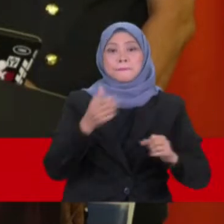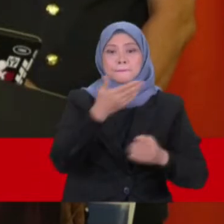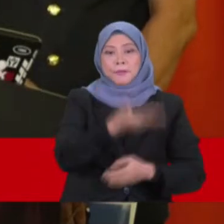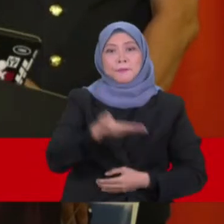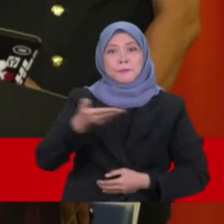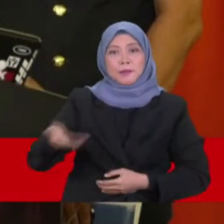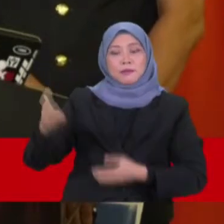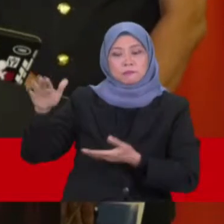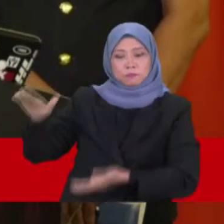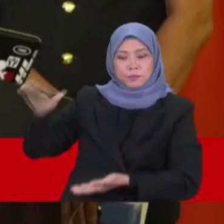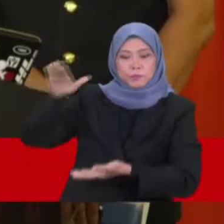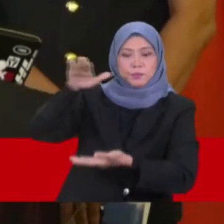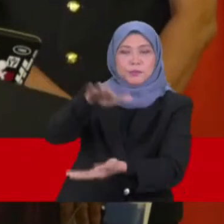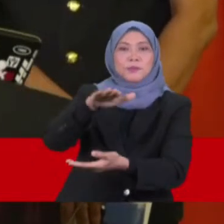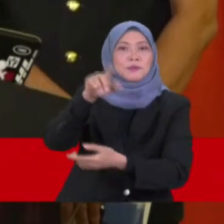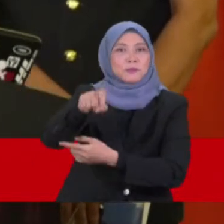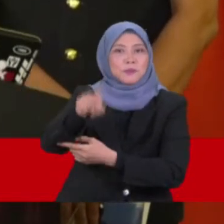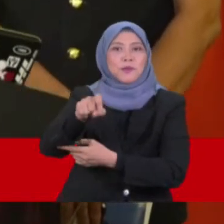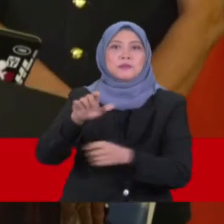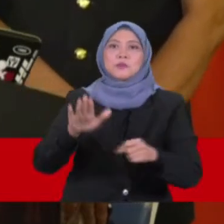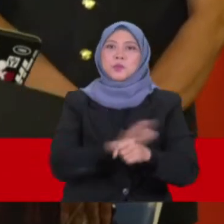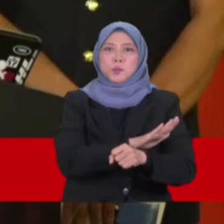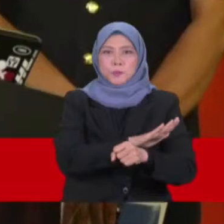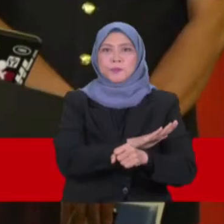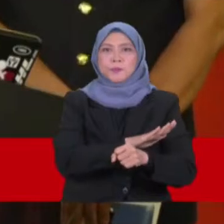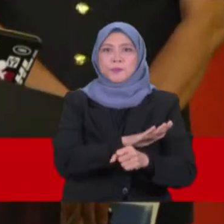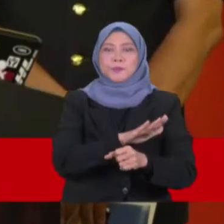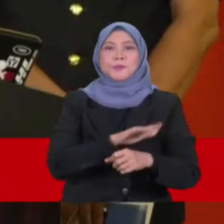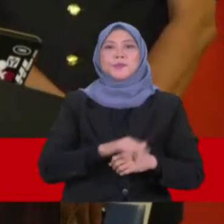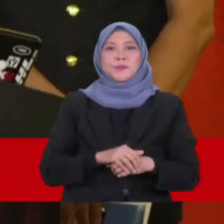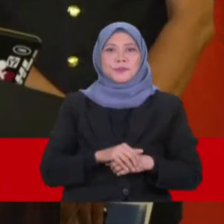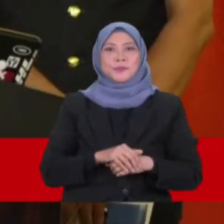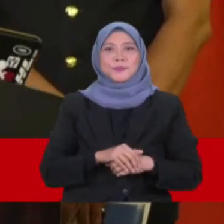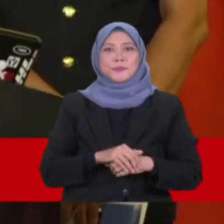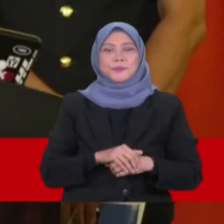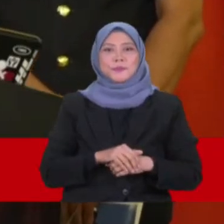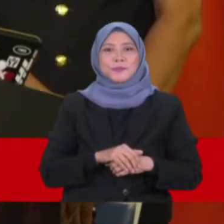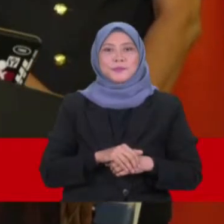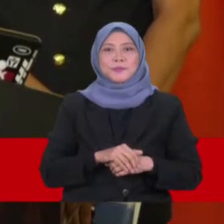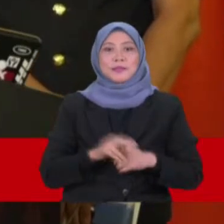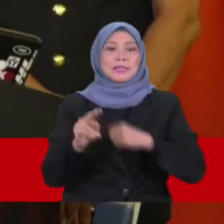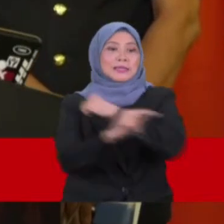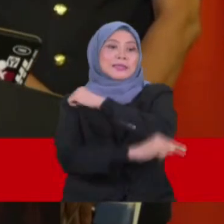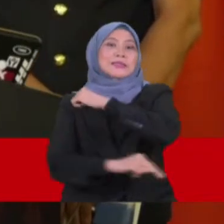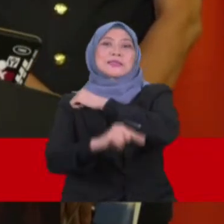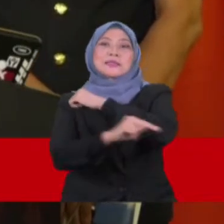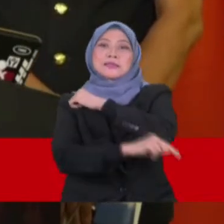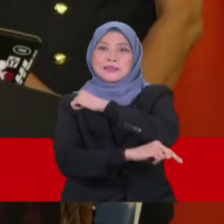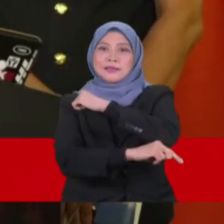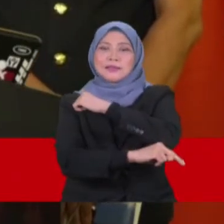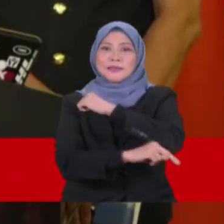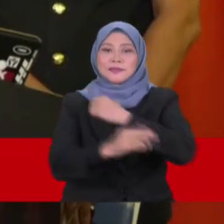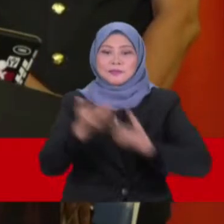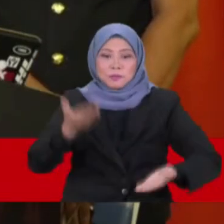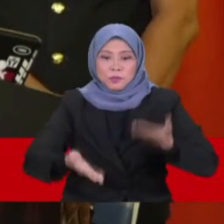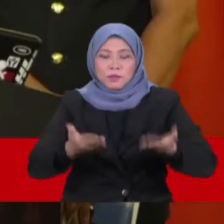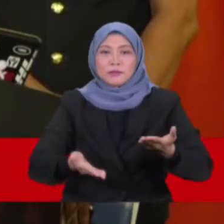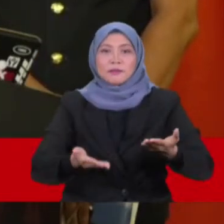barangan keperluan sentiasa mencukupi, terutama di negeri-negeri yang dijangka